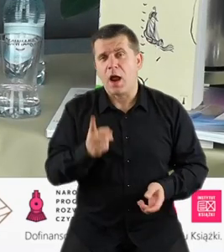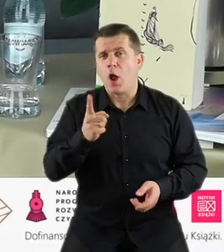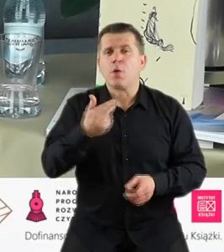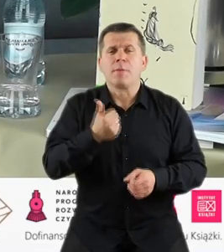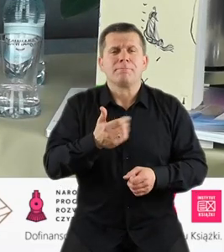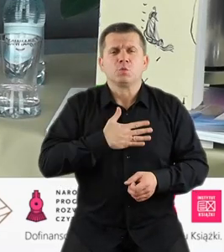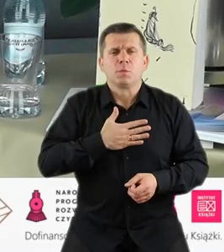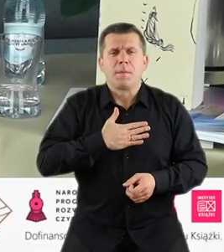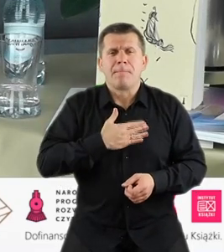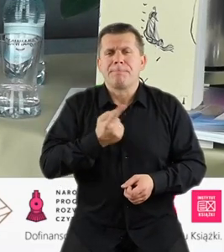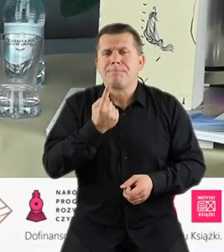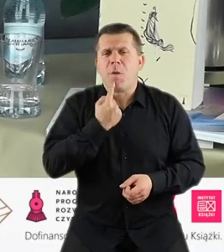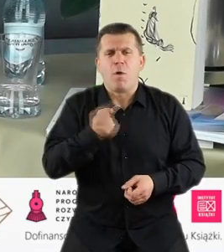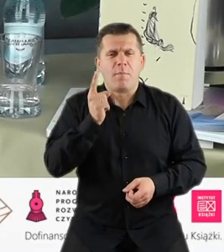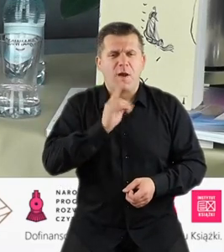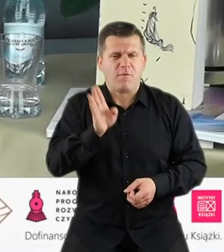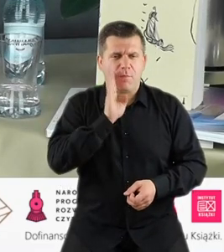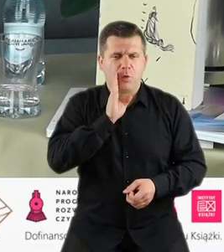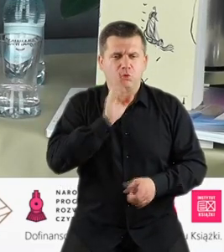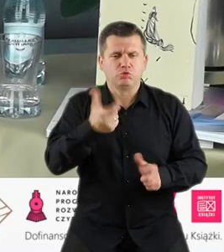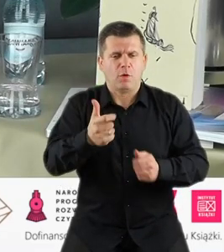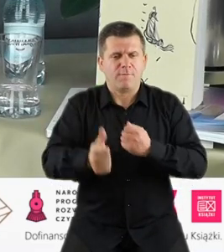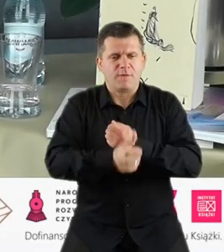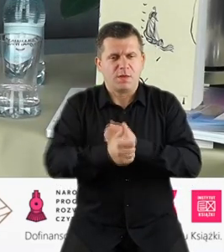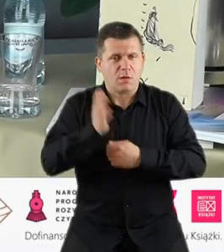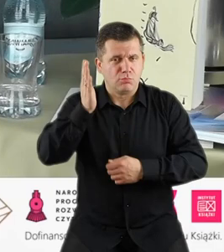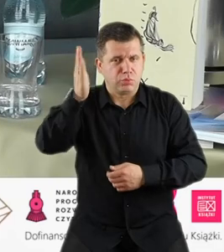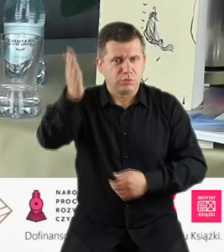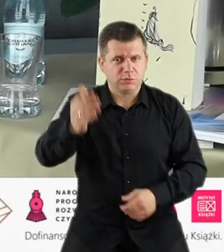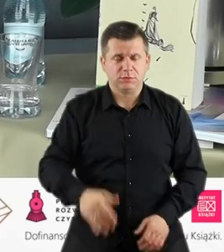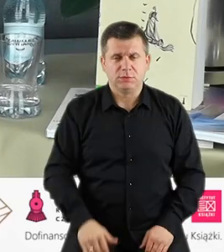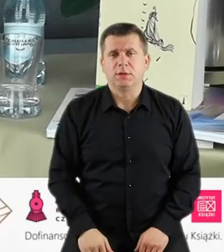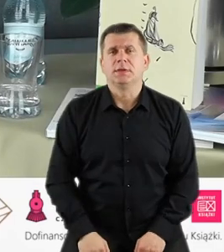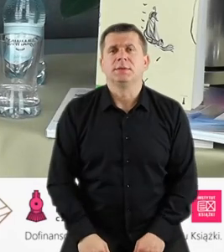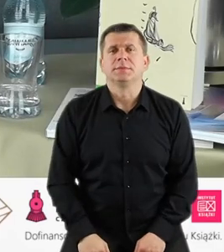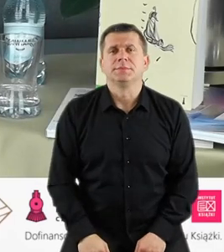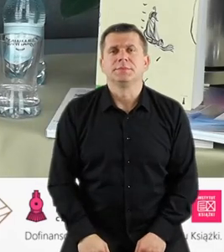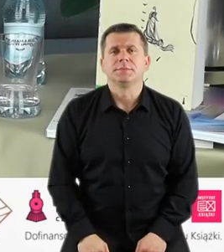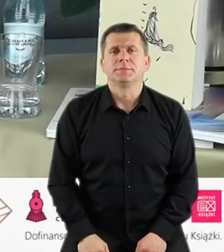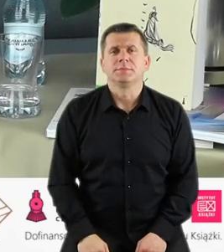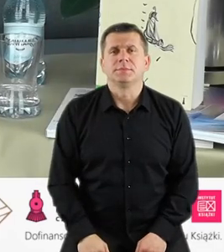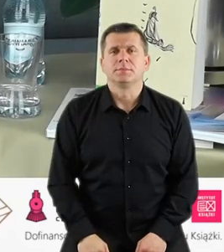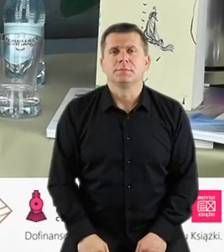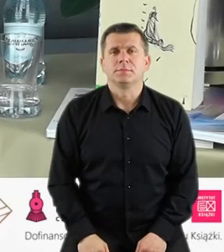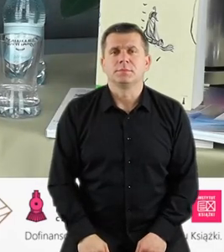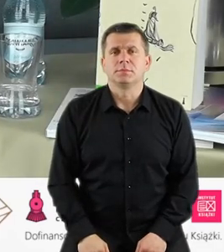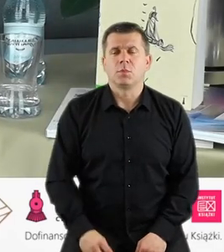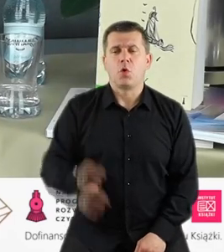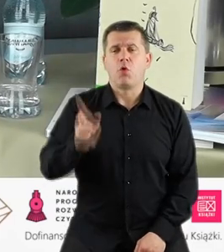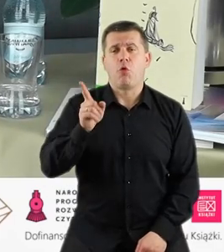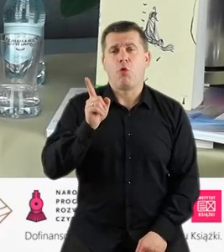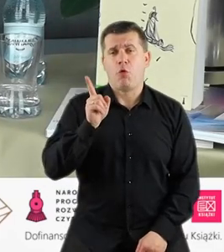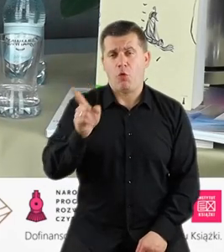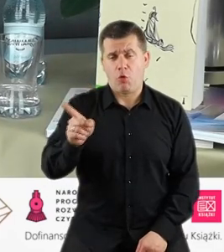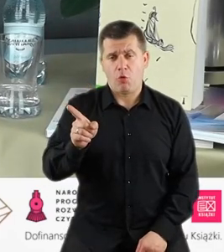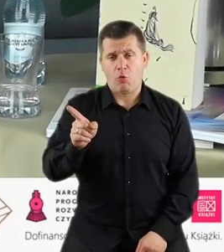to jest nieprawdopodobne to, co się dzieje później, tak? Później już właściwie, kiedy on